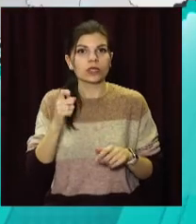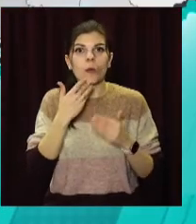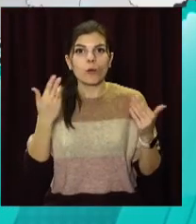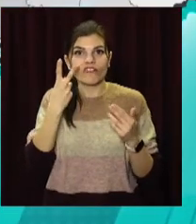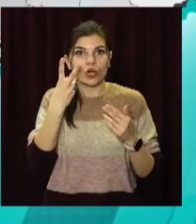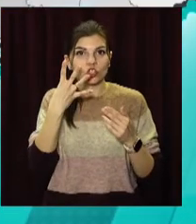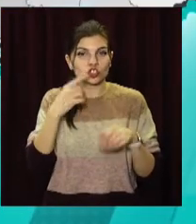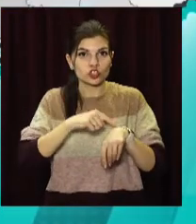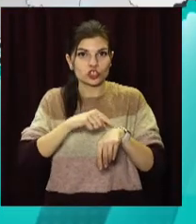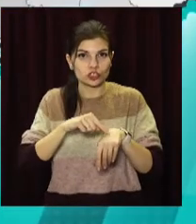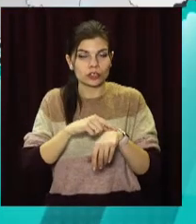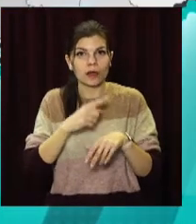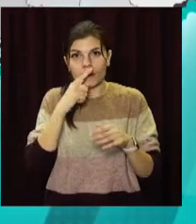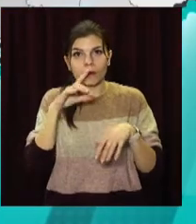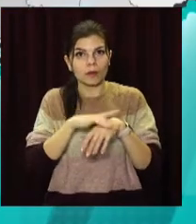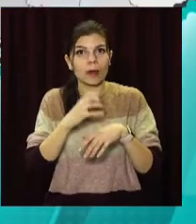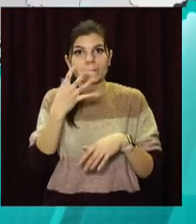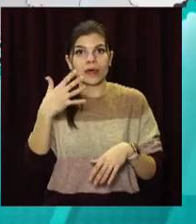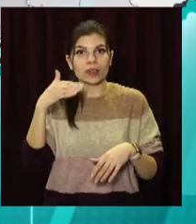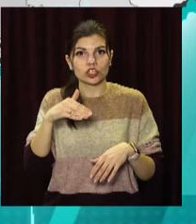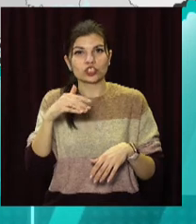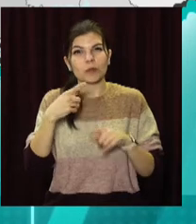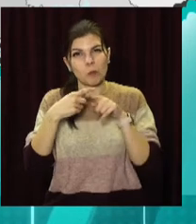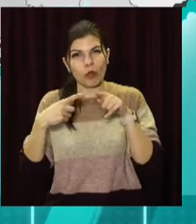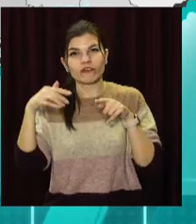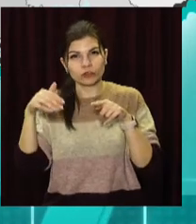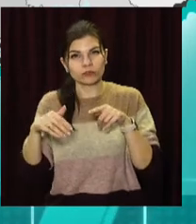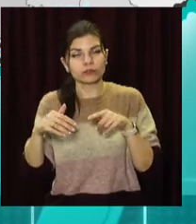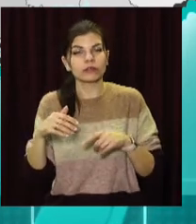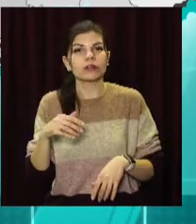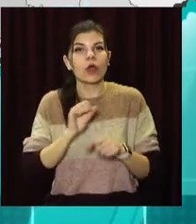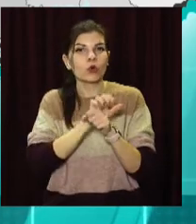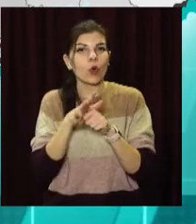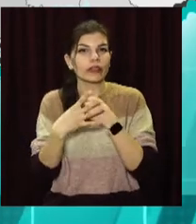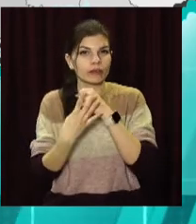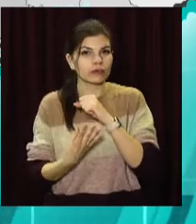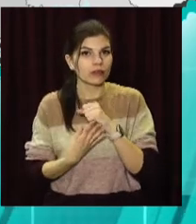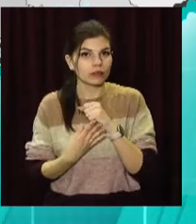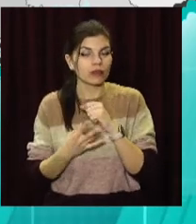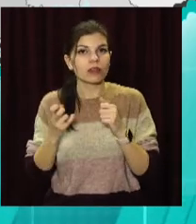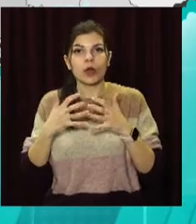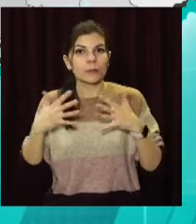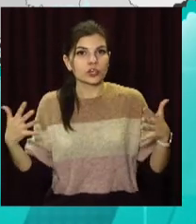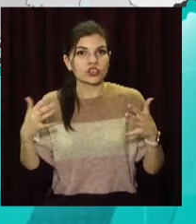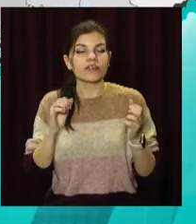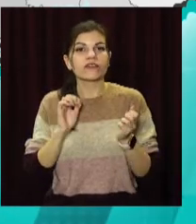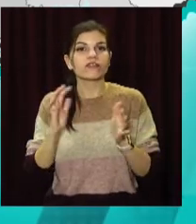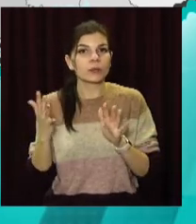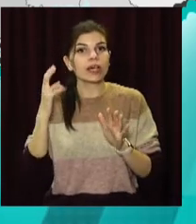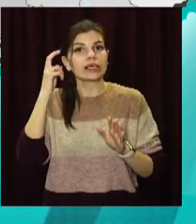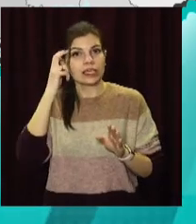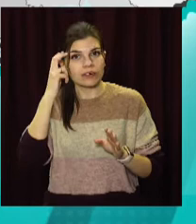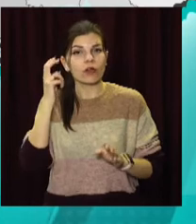24 години виявили майже 15,5 тисяч інфікованих COVID-19. Найбільше нових випадків у